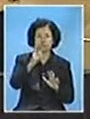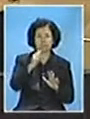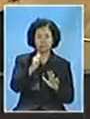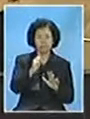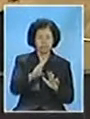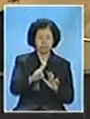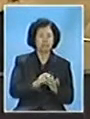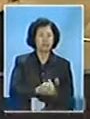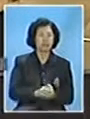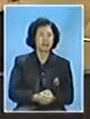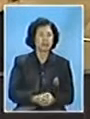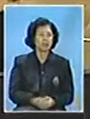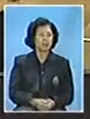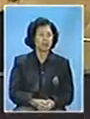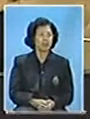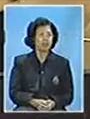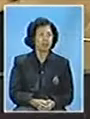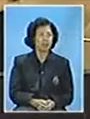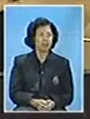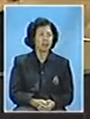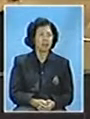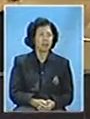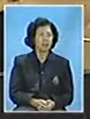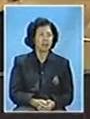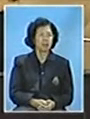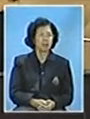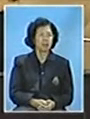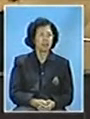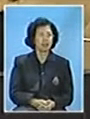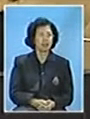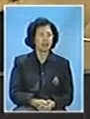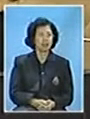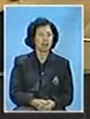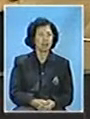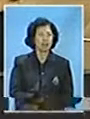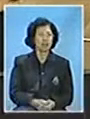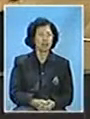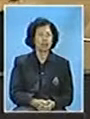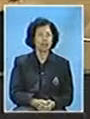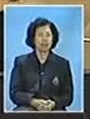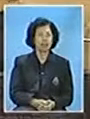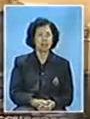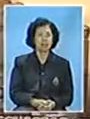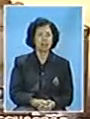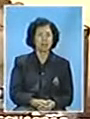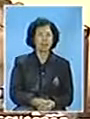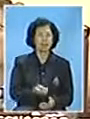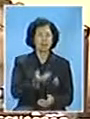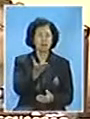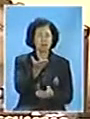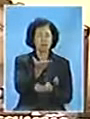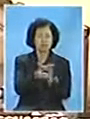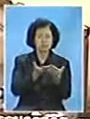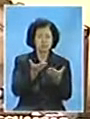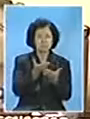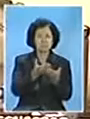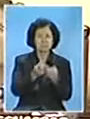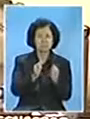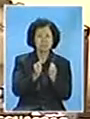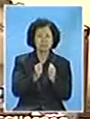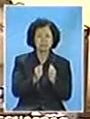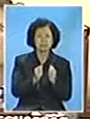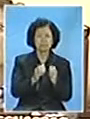ครับเรียนท่านประธานนิดเดียวครับผมขออนุญาตตอบที่แจ้งท่านผู้อภิปรายนะครับจริงๆเรื่องนี้นี่ในคณ